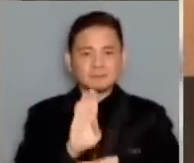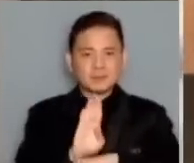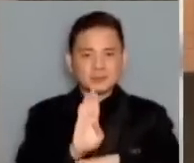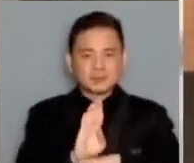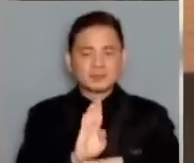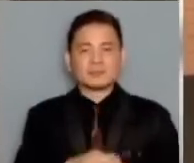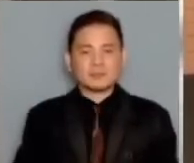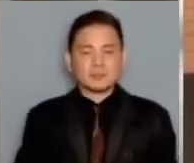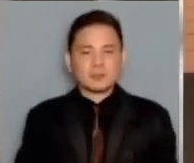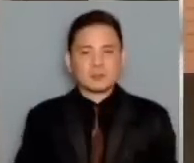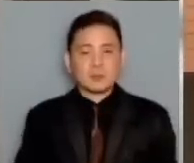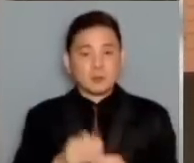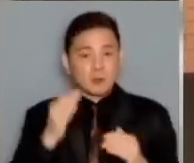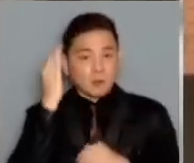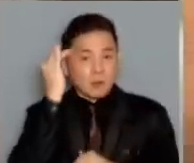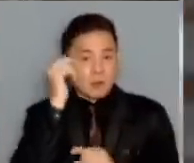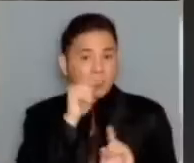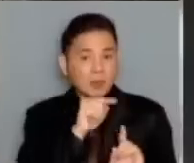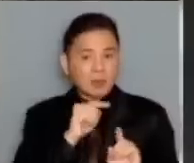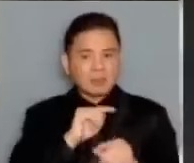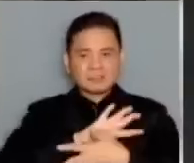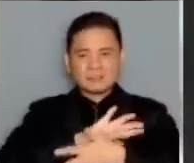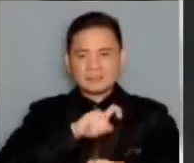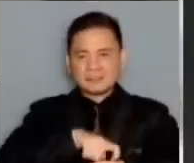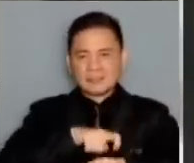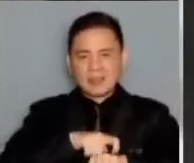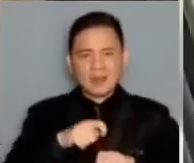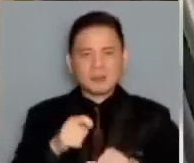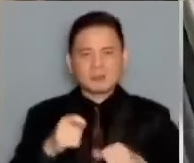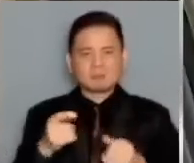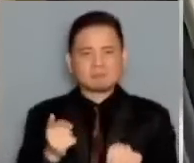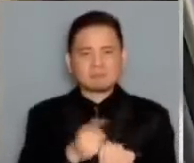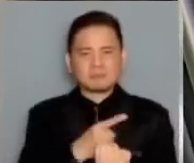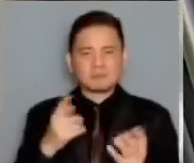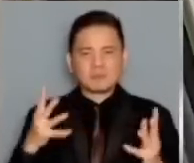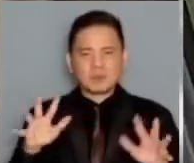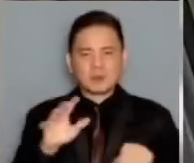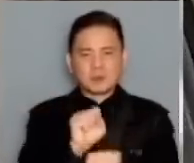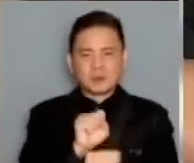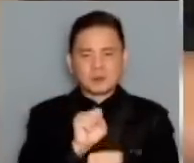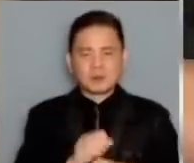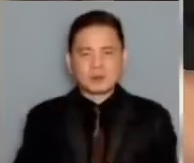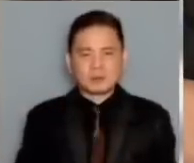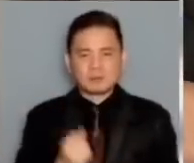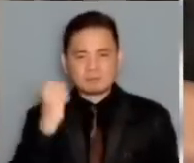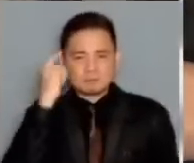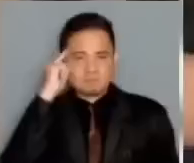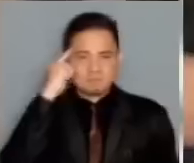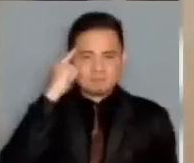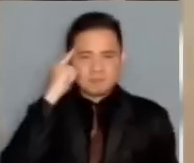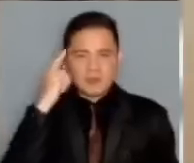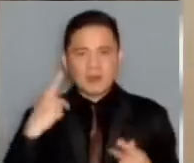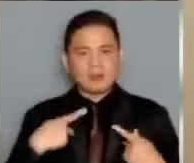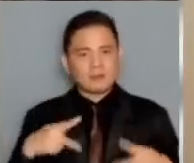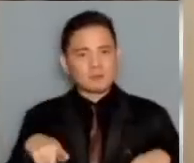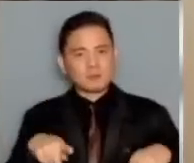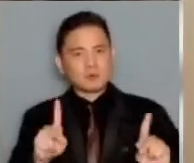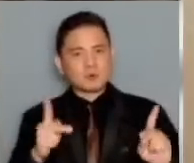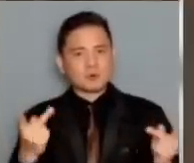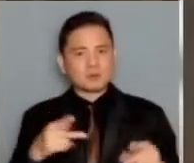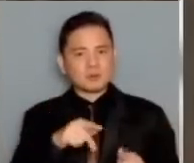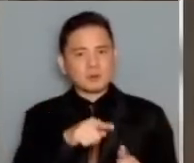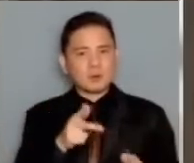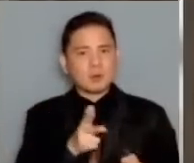ng trabaho nung kasagsagan ng pandemya. Pero nakita raw ni Angel ang oportunidad sa mobile food store na mabilis